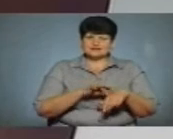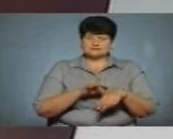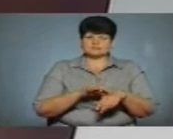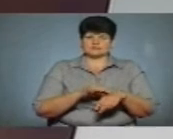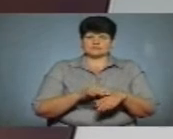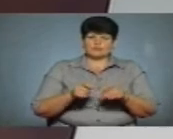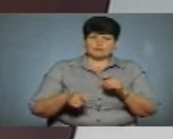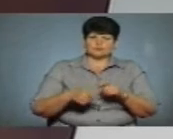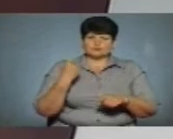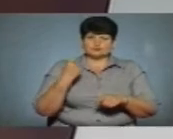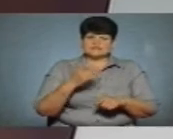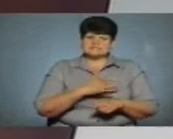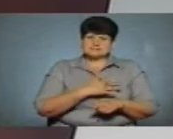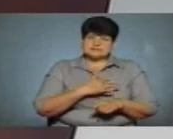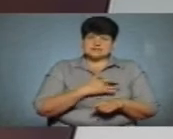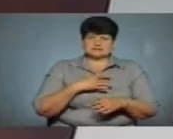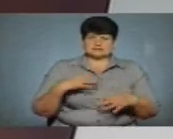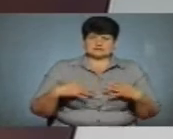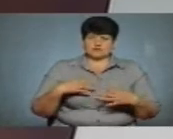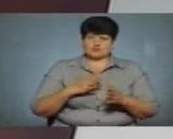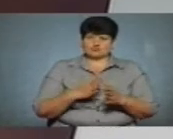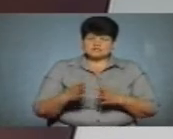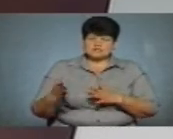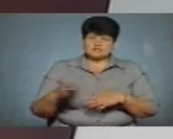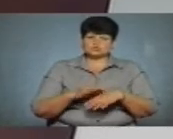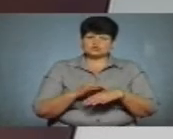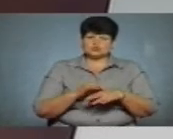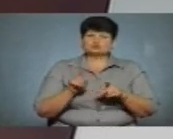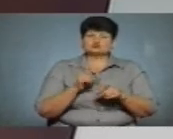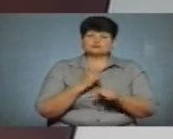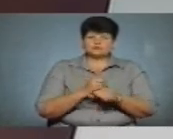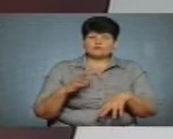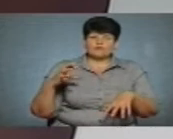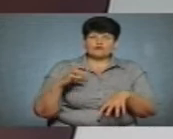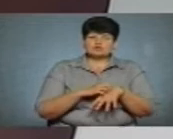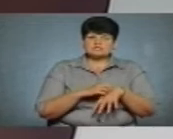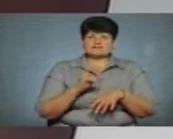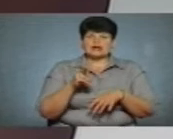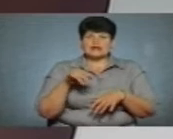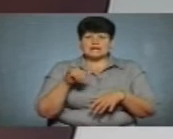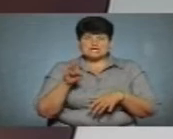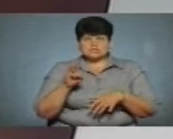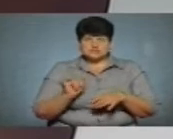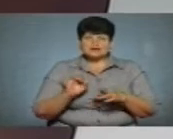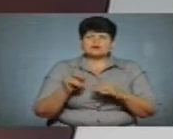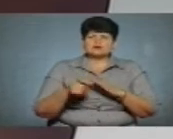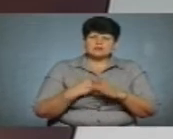нервову систему і серце. Що робити, якщо вас вкусив кліщ, та як дізнатися, чи був він інфікований?